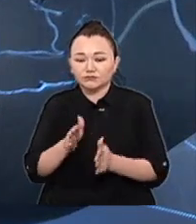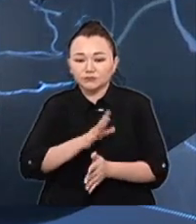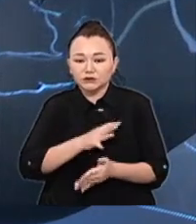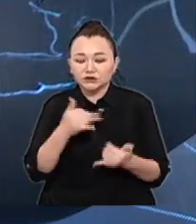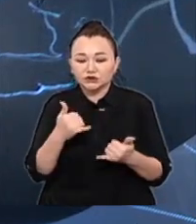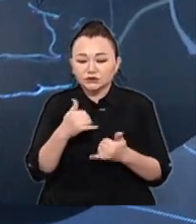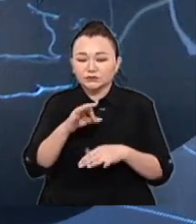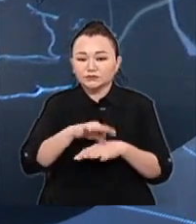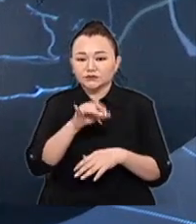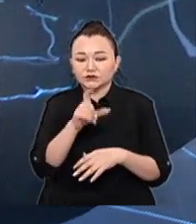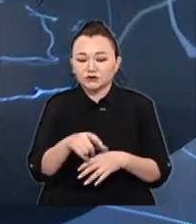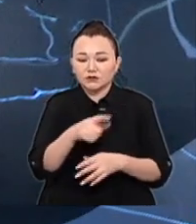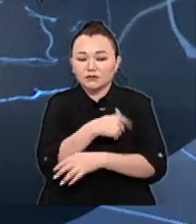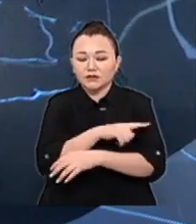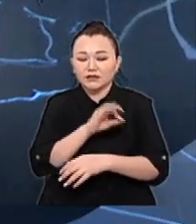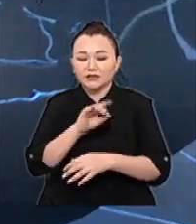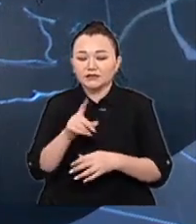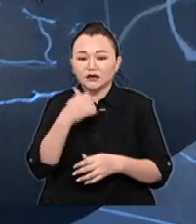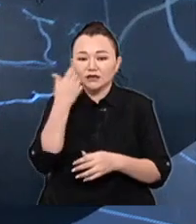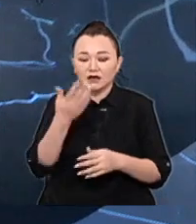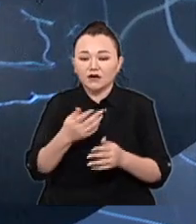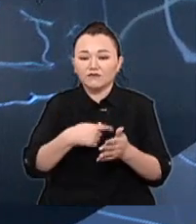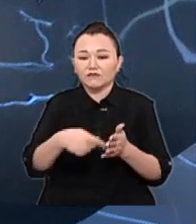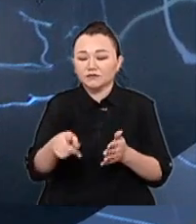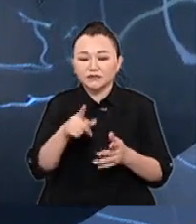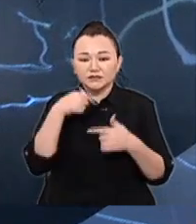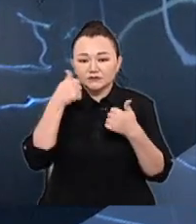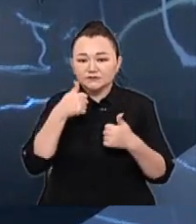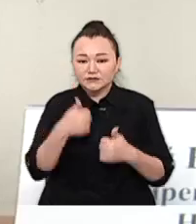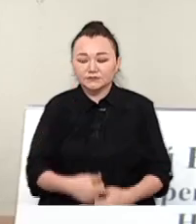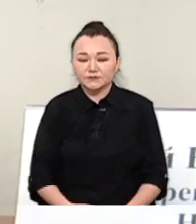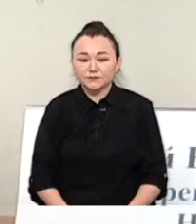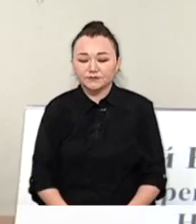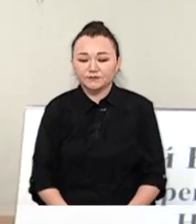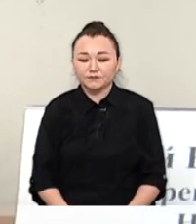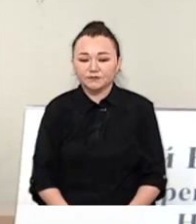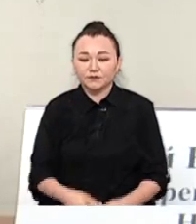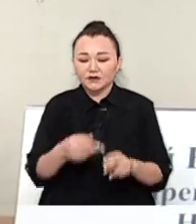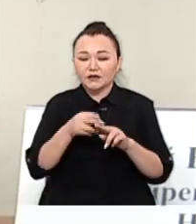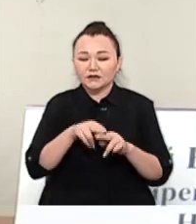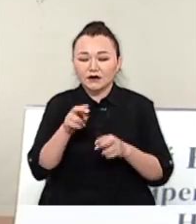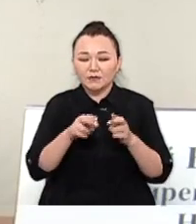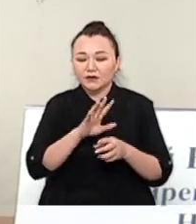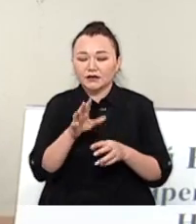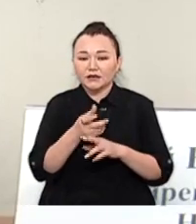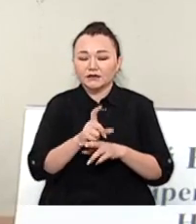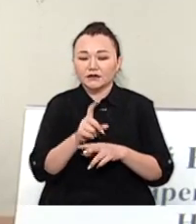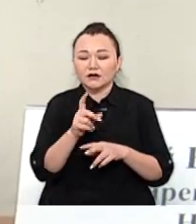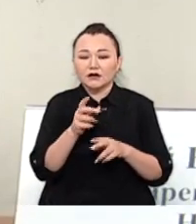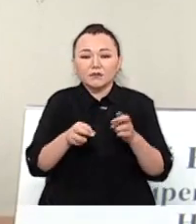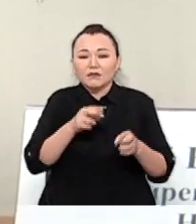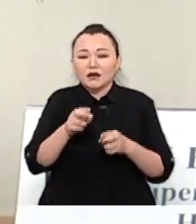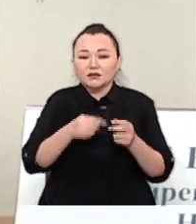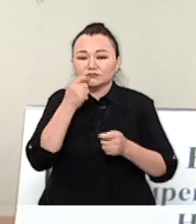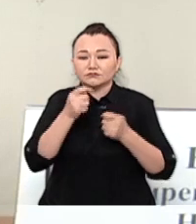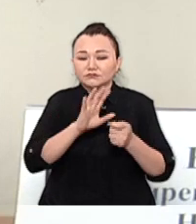Әзірге науқастың ауруханадан нақты қай күні шығарылатыны белгісіз. Это не операция, это процедура. Бұл ота емес